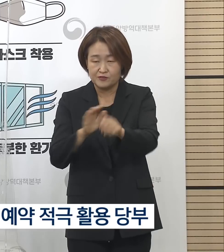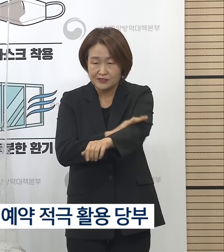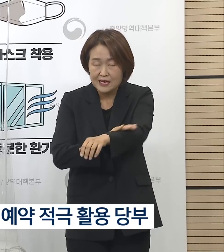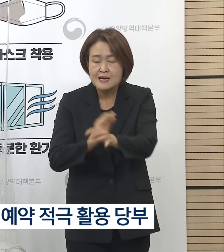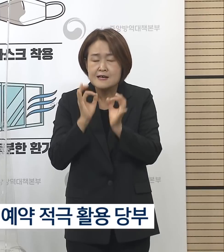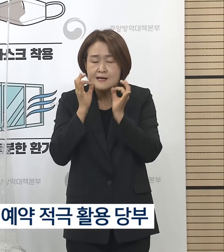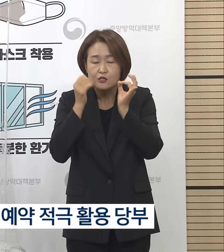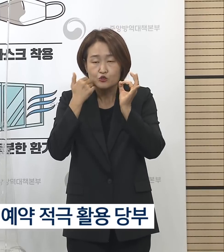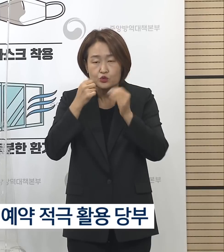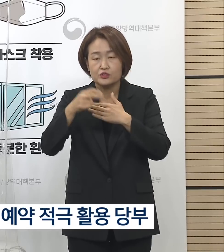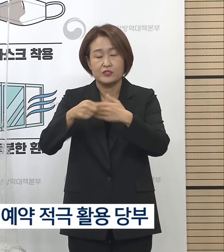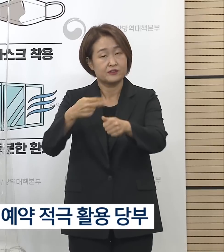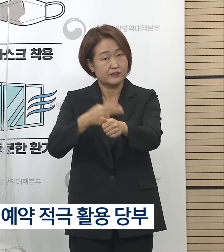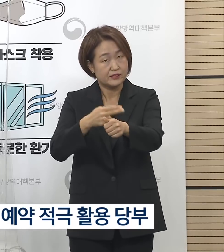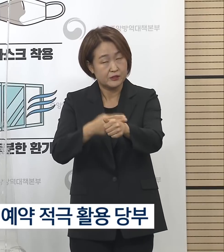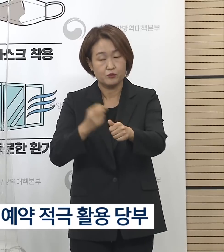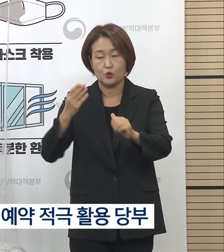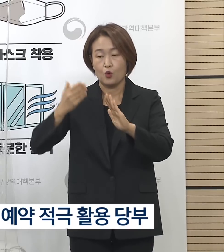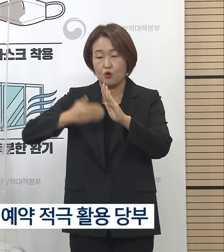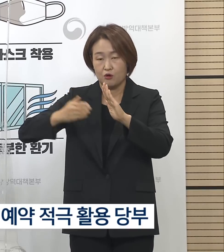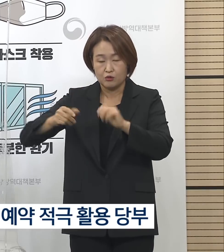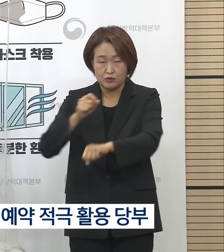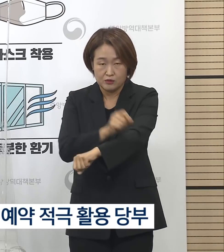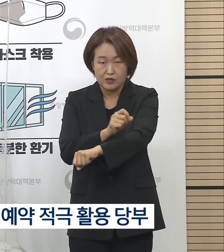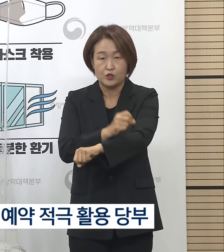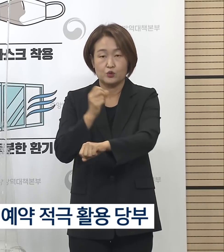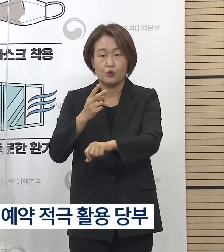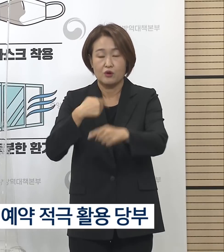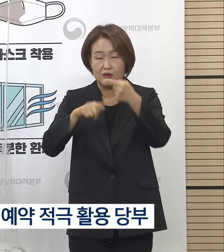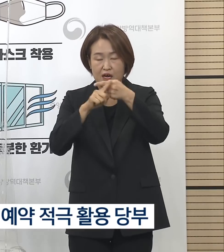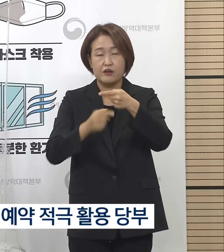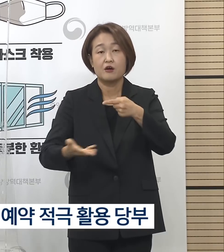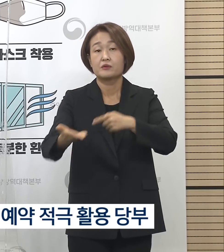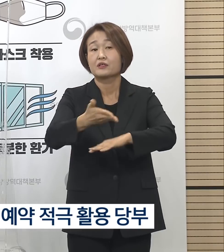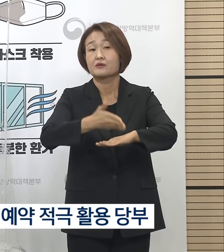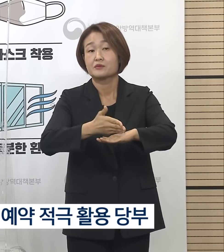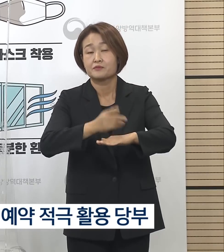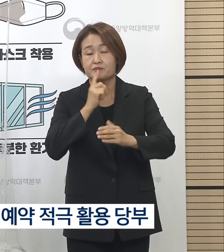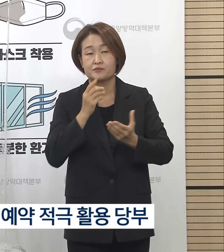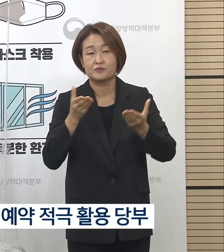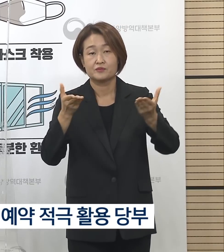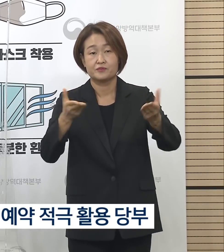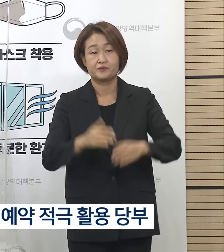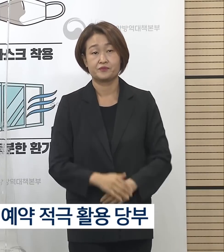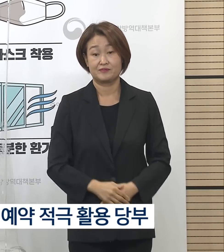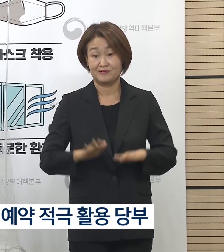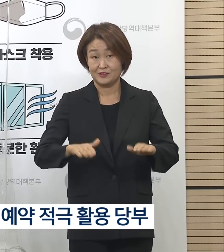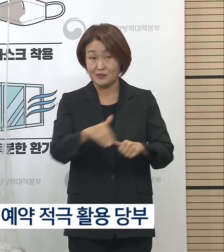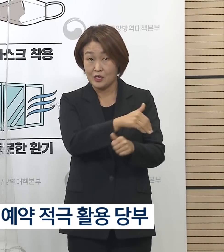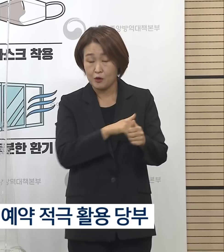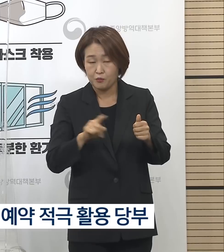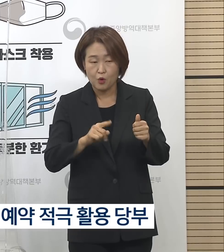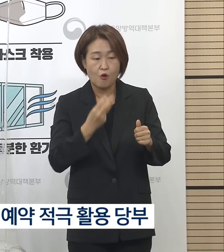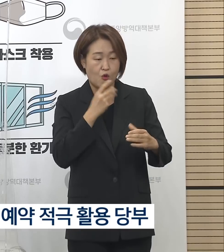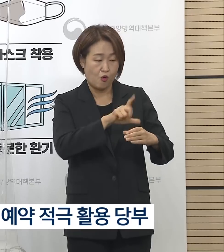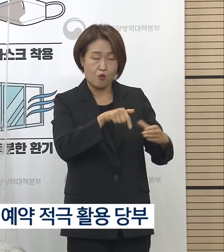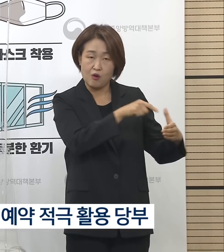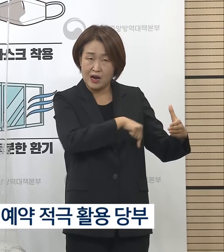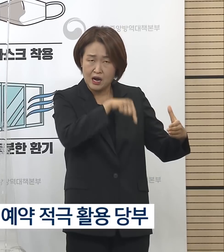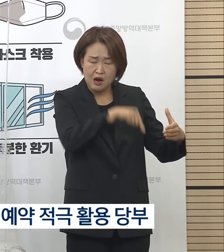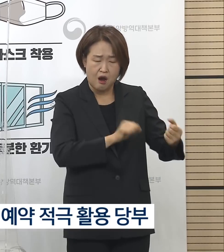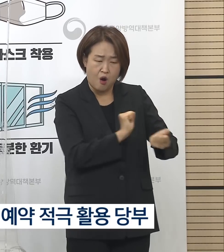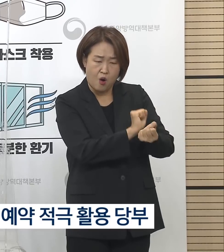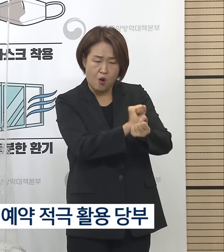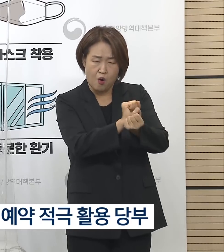주신 의료진, 지자체 담당자들께 감사를 드립니다. 현재 발생 상황은 수도권 중심의